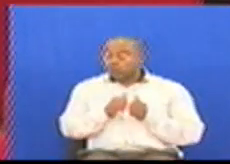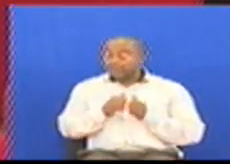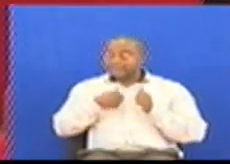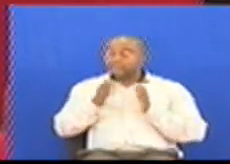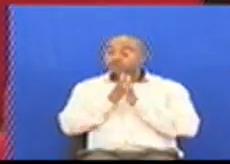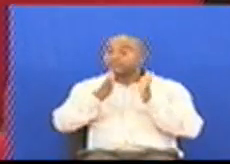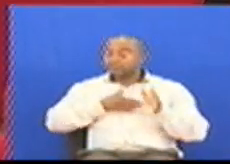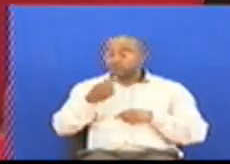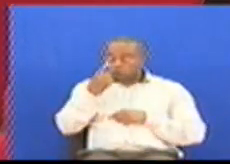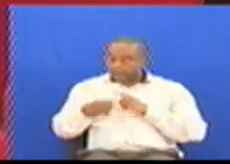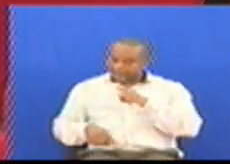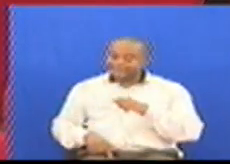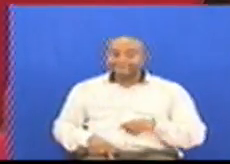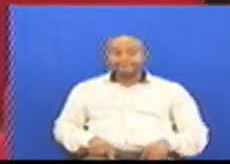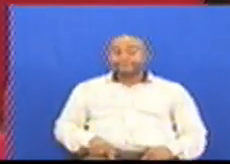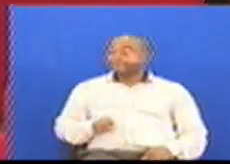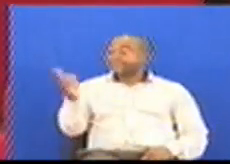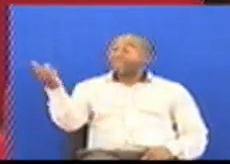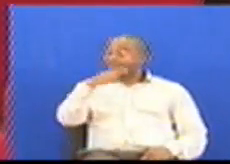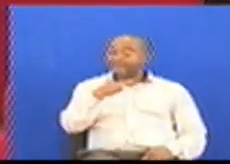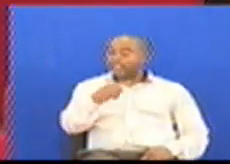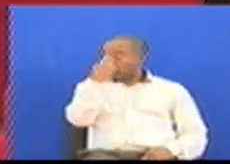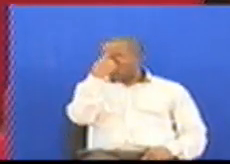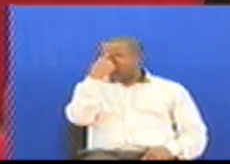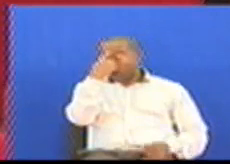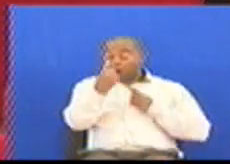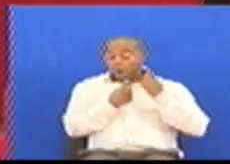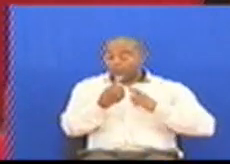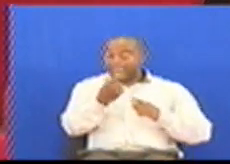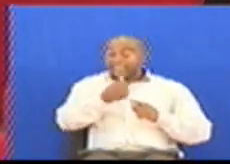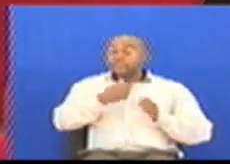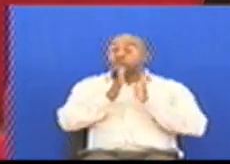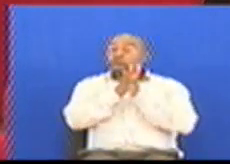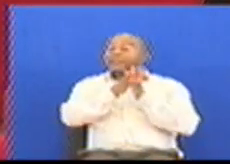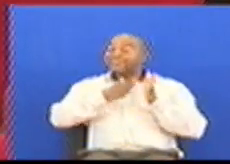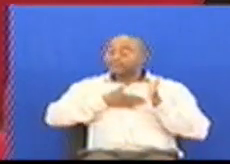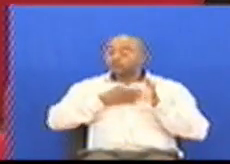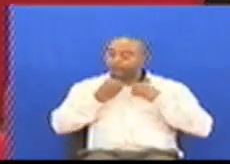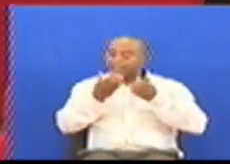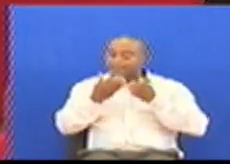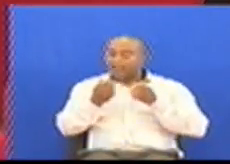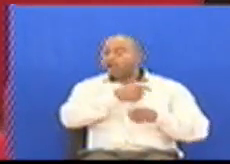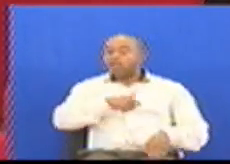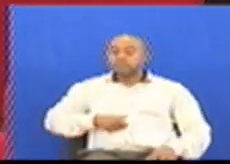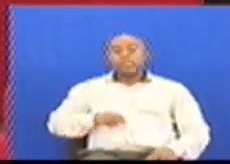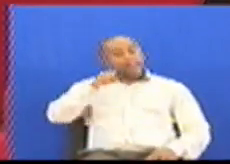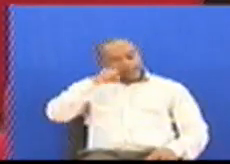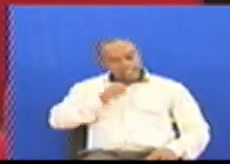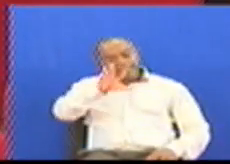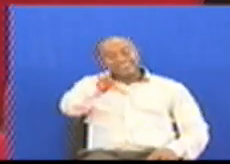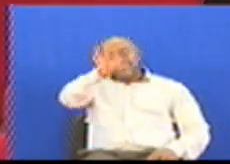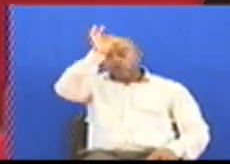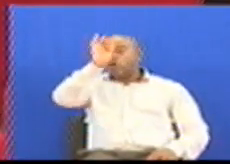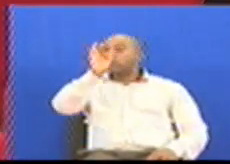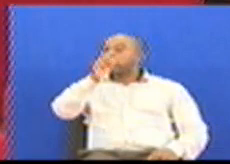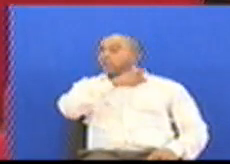Wamesema nenda ukaseme shukurani zetu utaziona mwezi wa 10. Tutampigia Mheshimiwa Rais kura nyingi